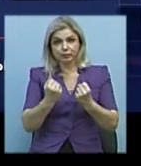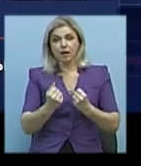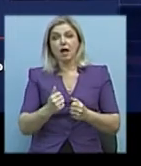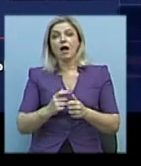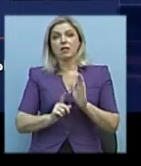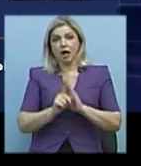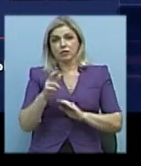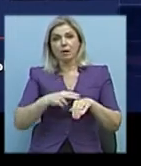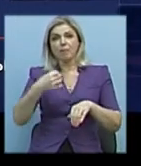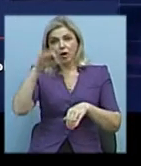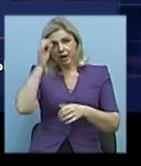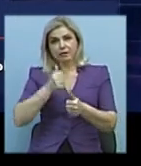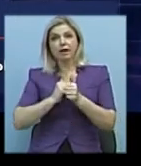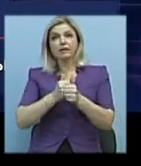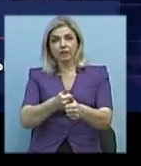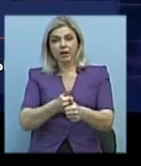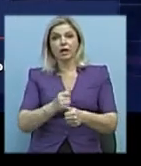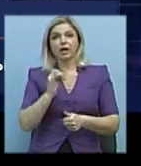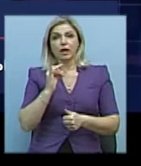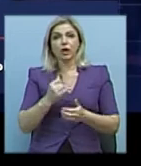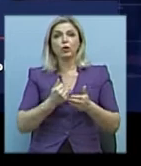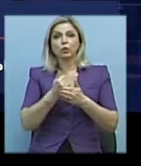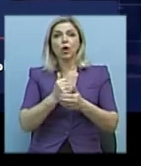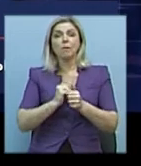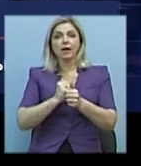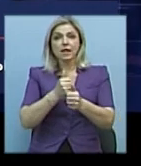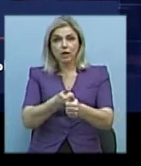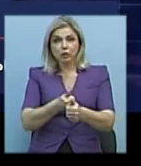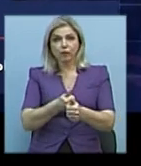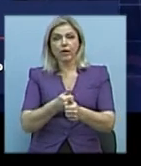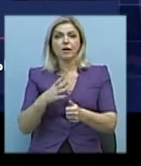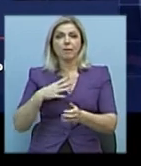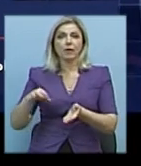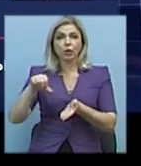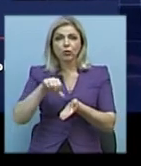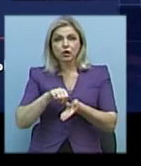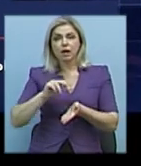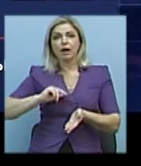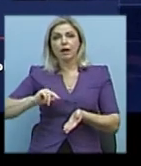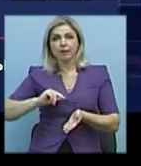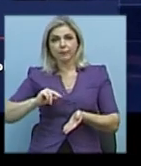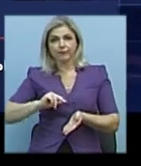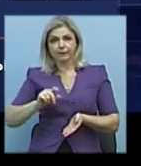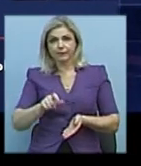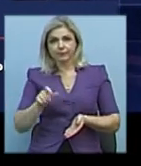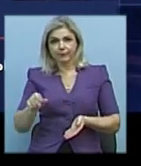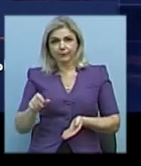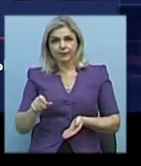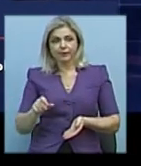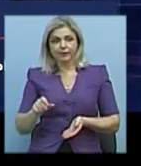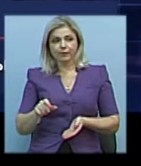переслідування. До переслідування долучились співробітники